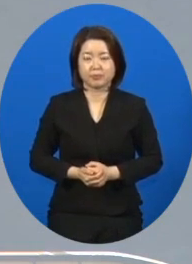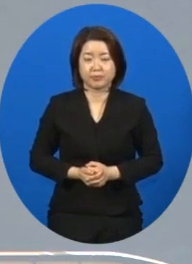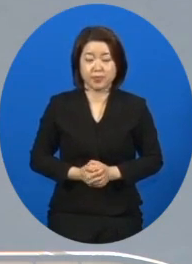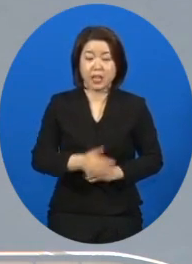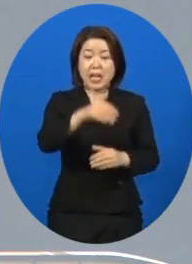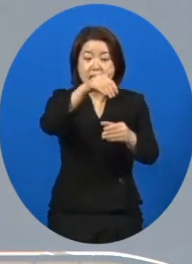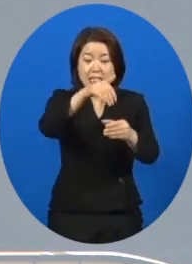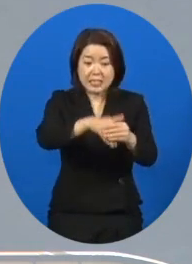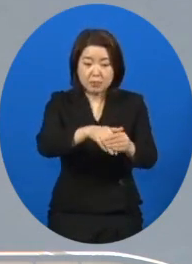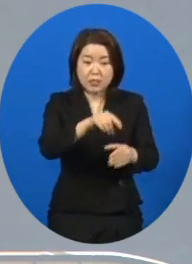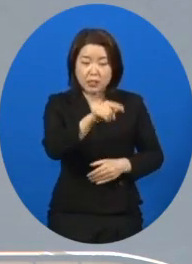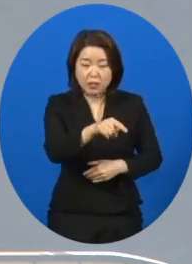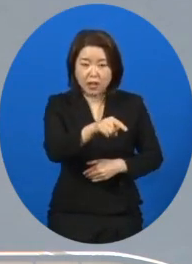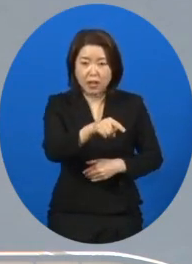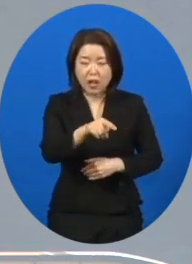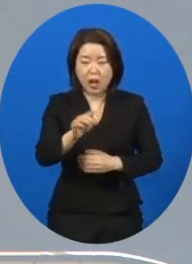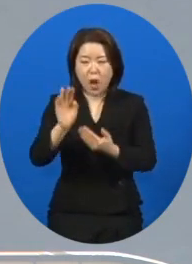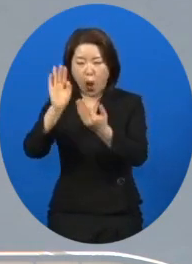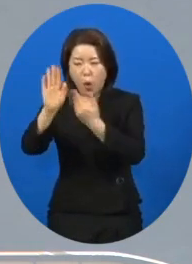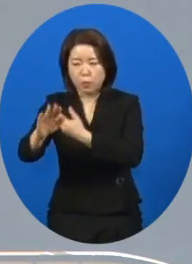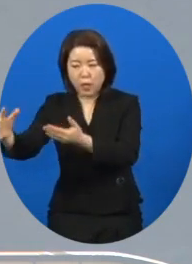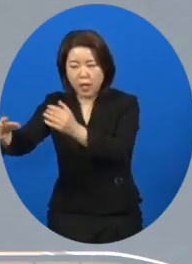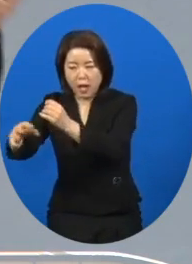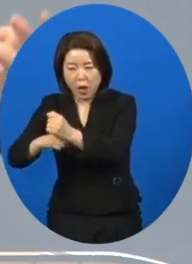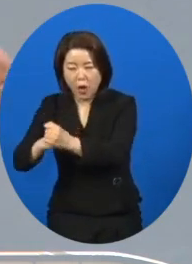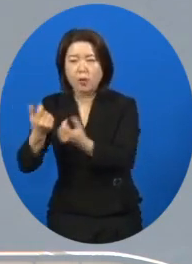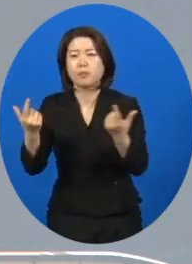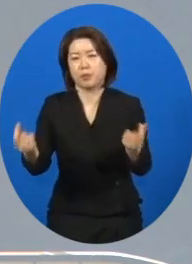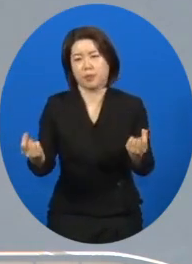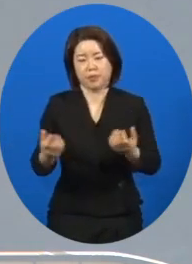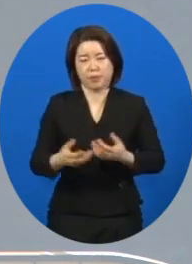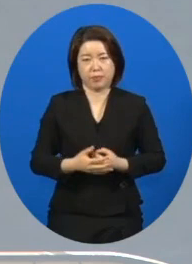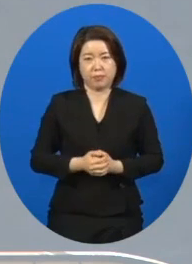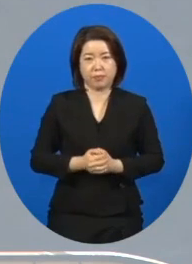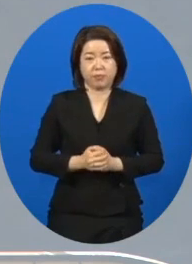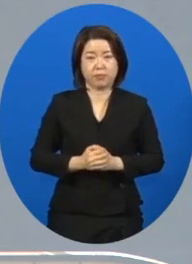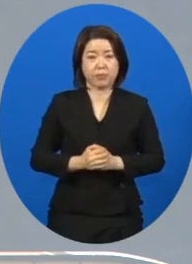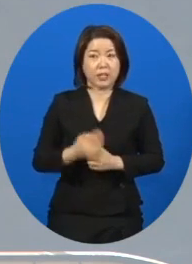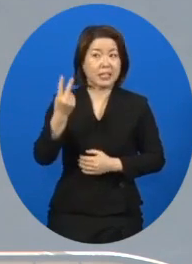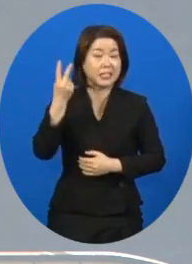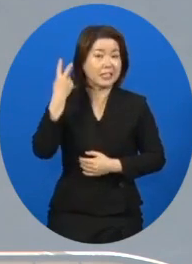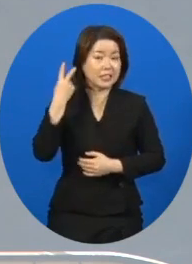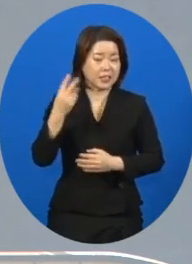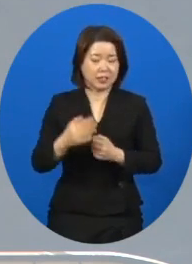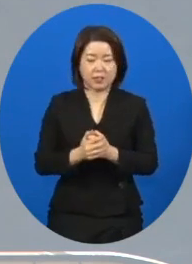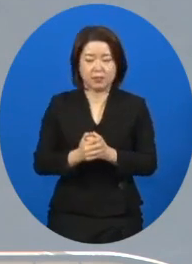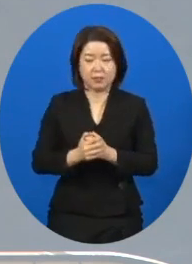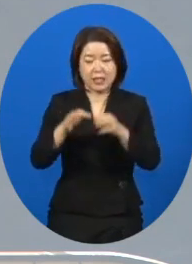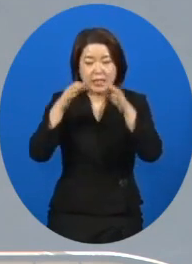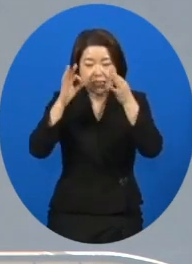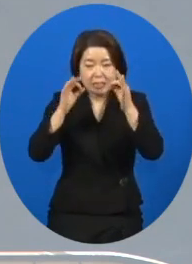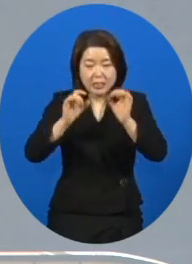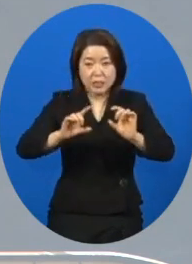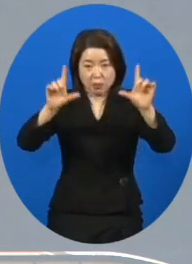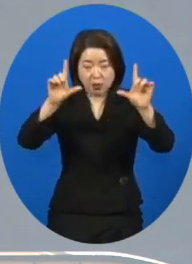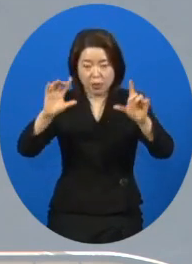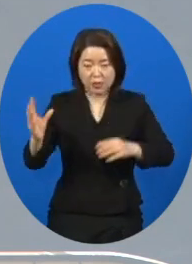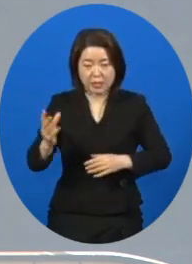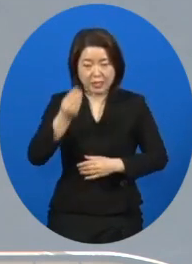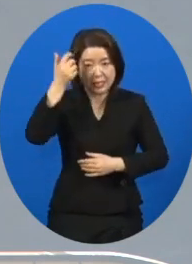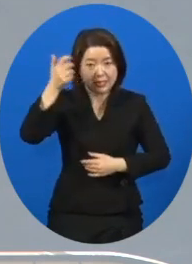심는 것이 곧 거두는 거예요. 이틀 전에 금요 성령 집회 때